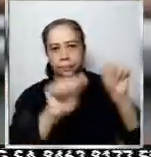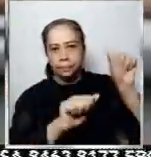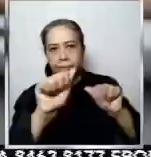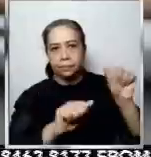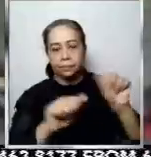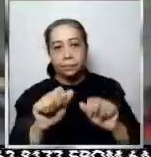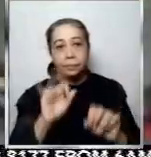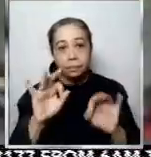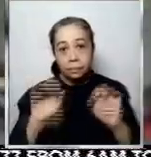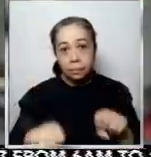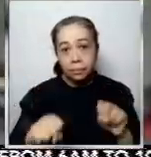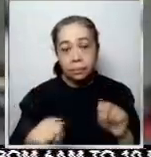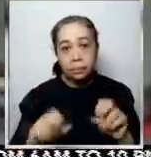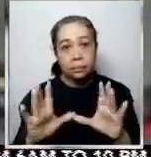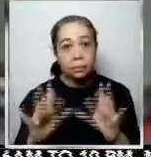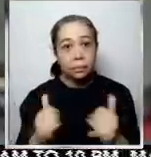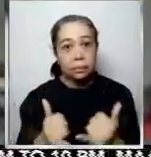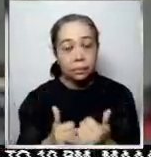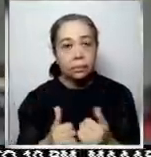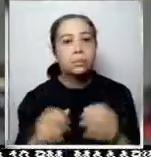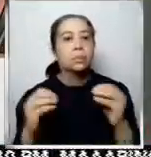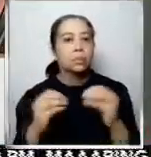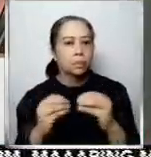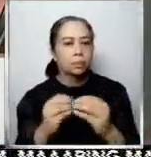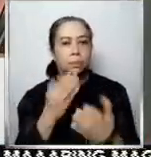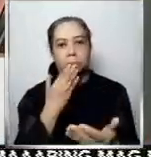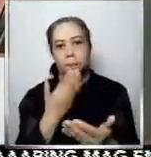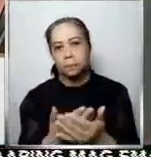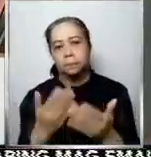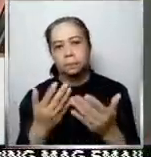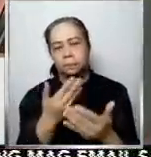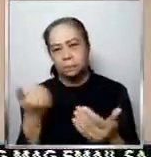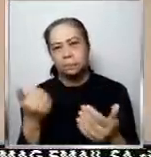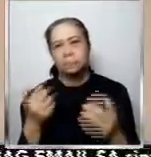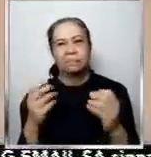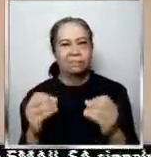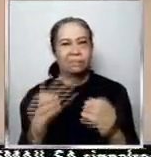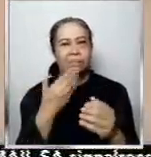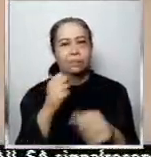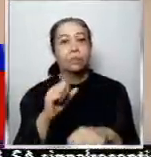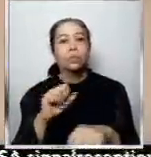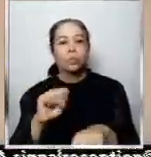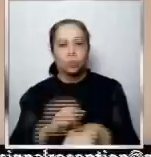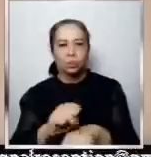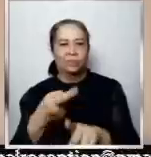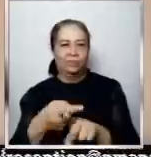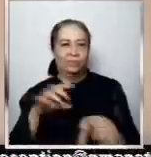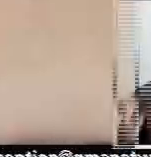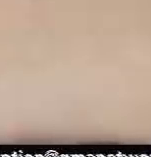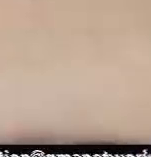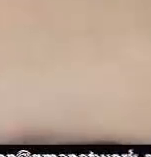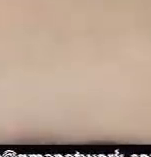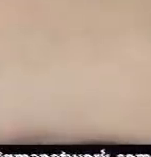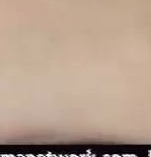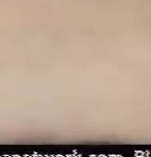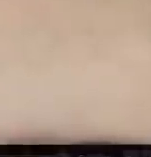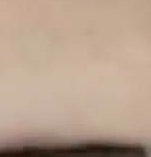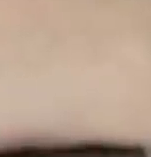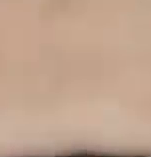ng mga kumpanya, mas mainam pa rin muna sa ngayon ang work from home. Ian Cruz, Nakatutok, 24 Oras.